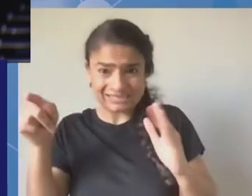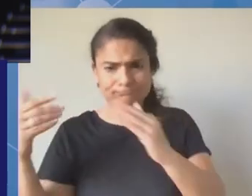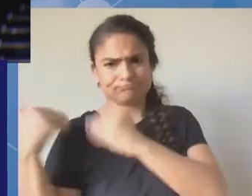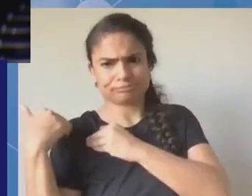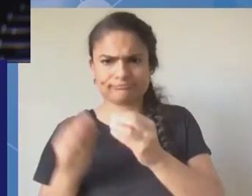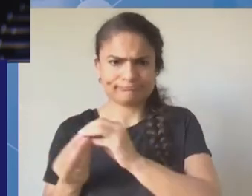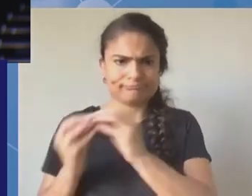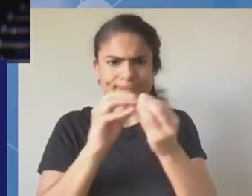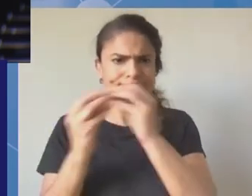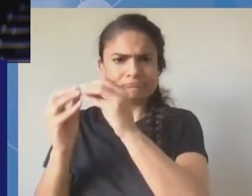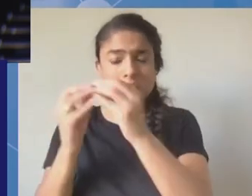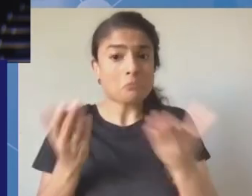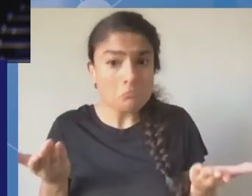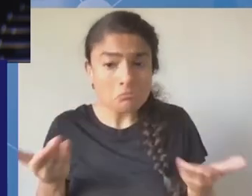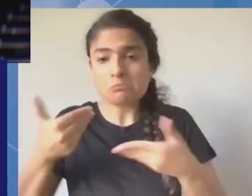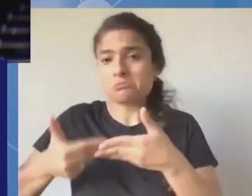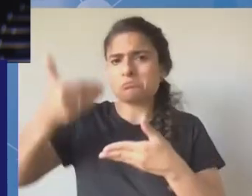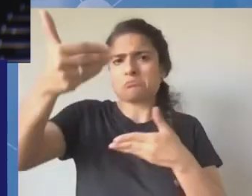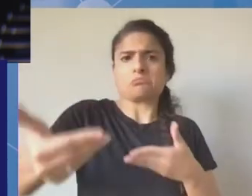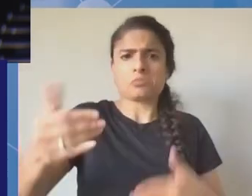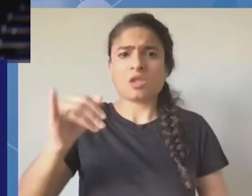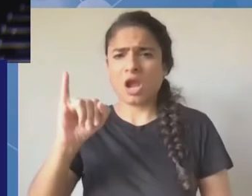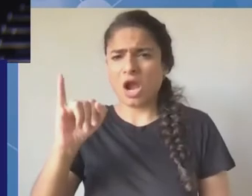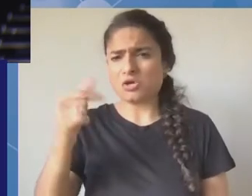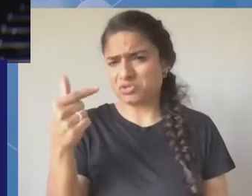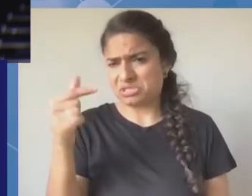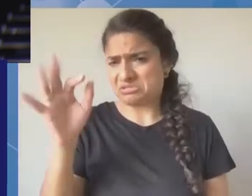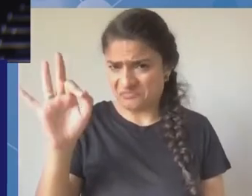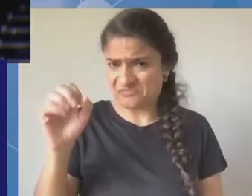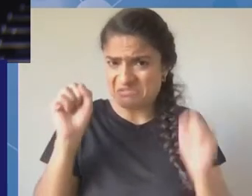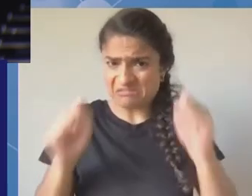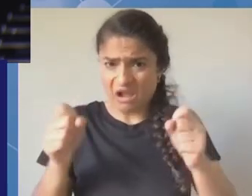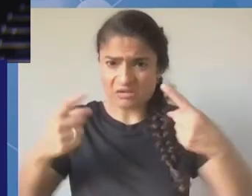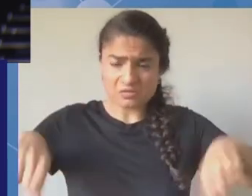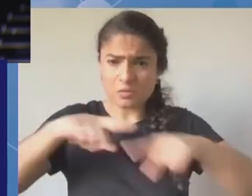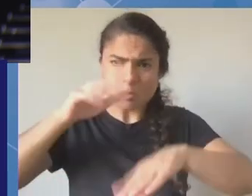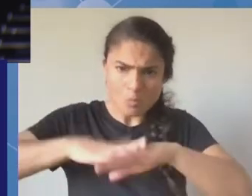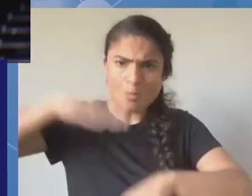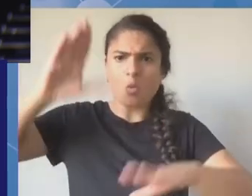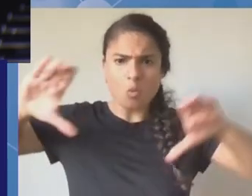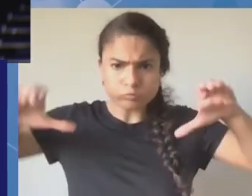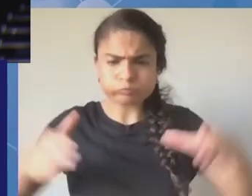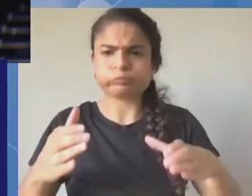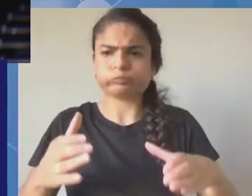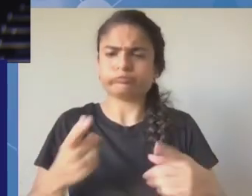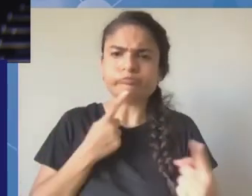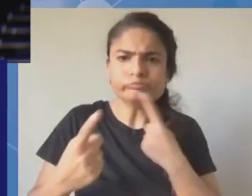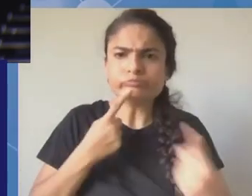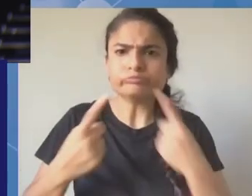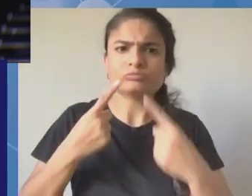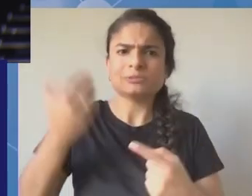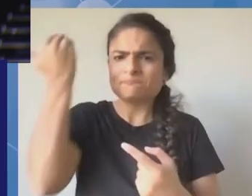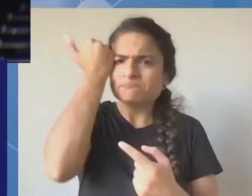法律惩戒的一些人员，我们可以邀请法律学的教授、法